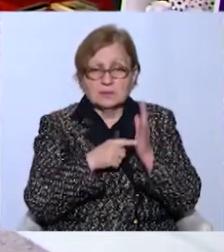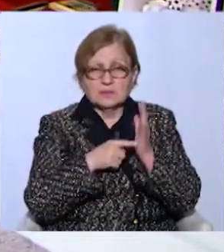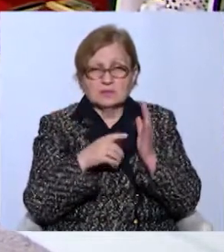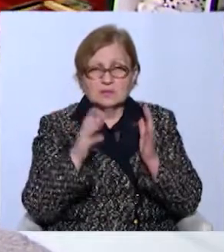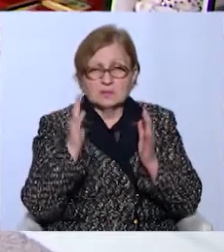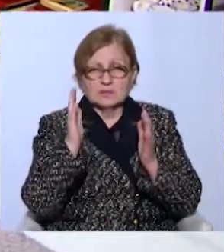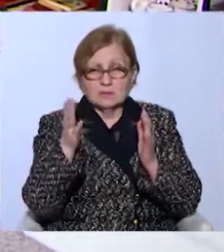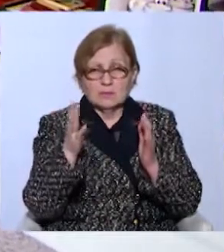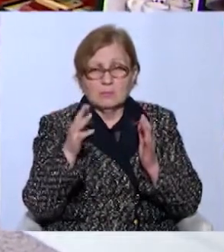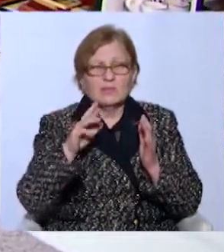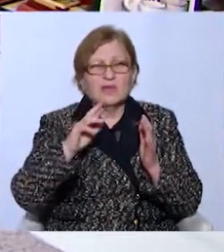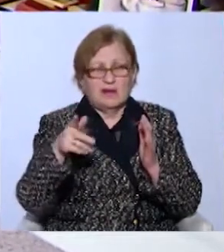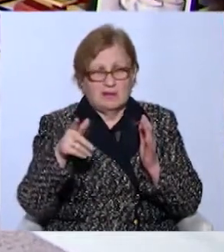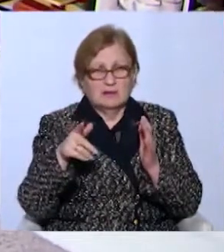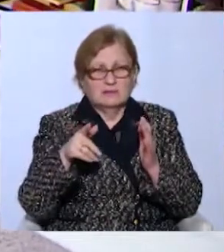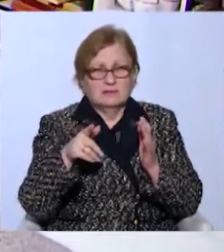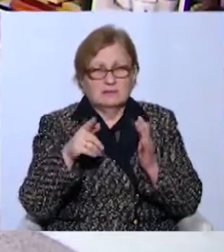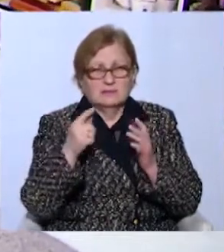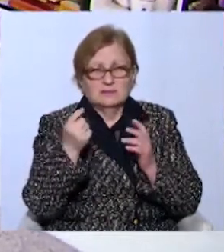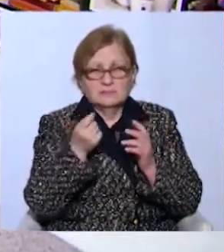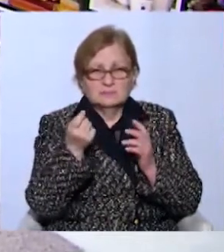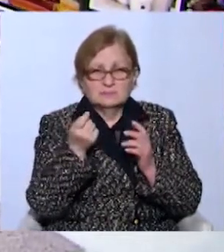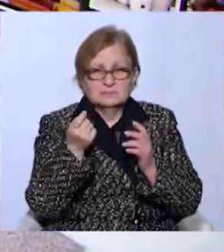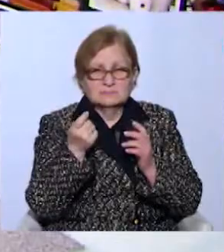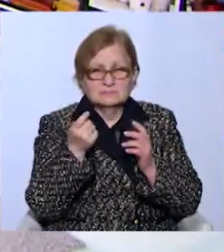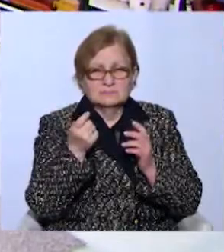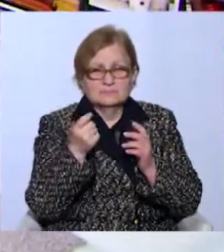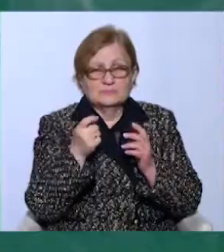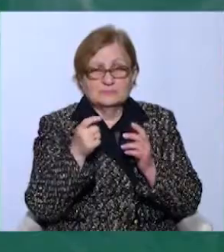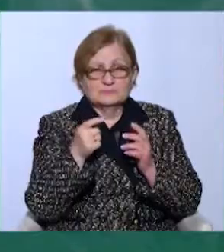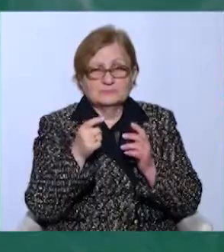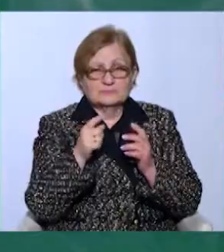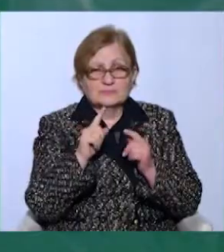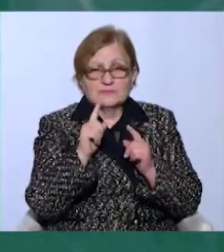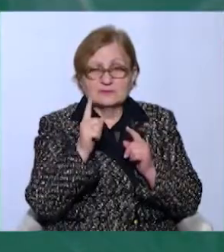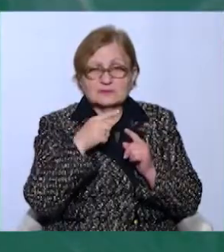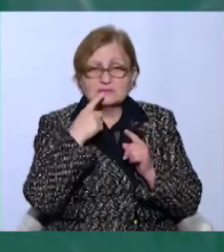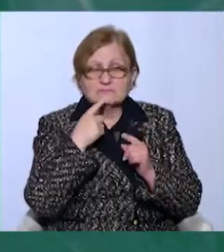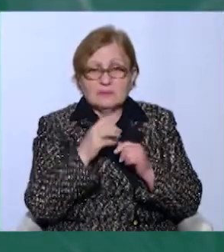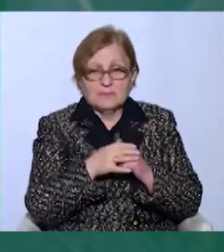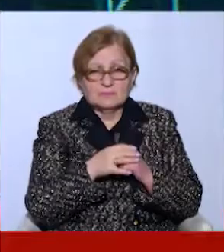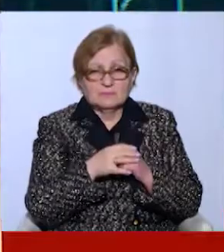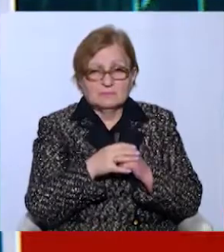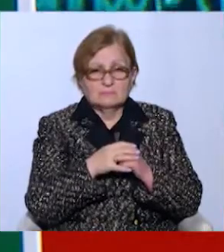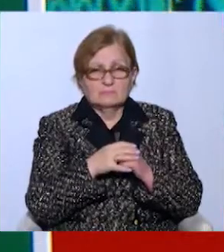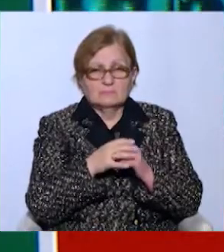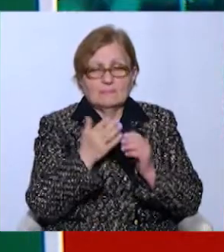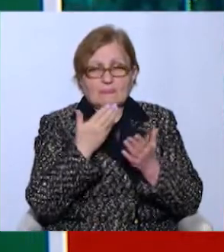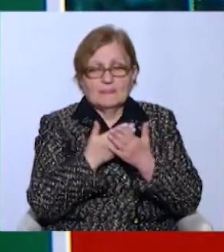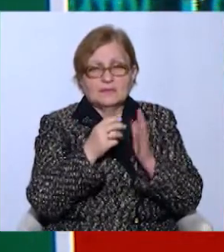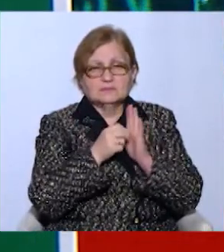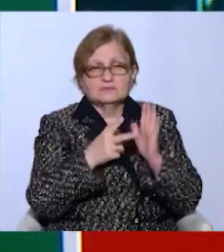რიცხვი და საერთო უმცირესი ჯერადი იქნებოდა დიდი რიცხვი აი რა ასე ლაპარაკობ მაგალითად